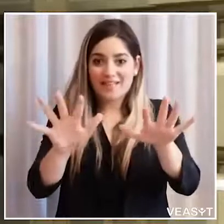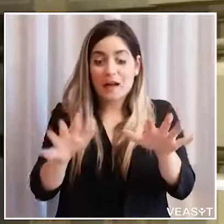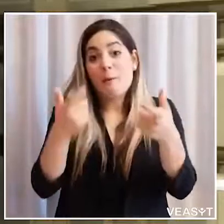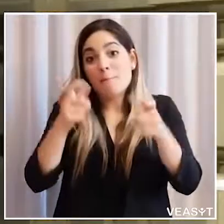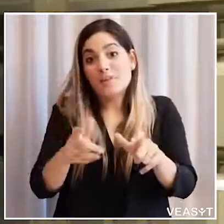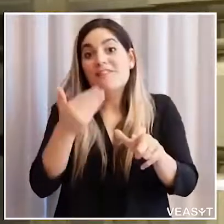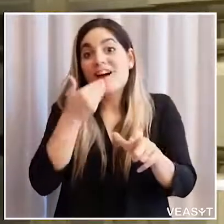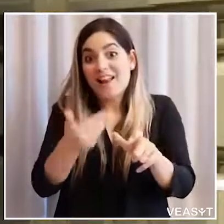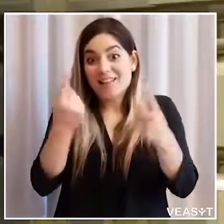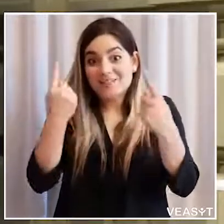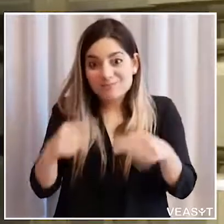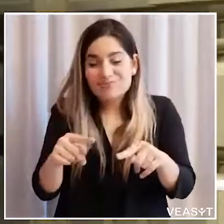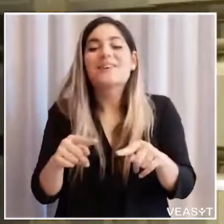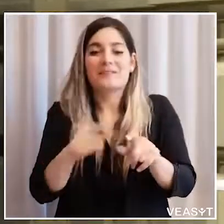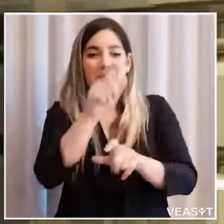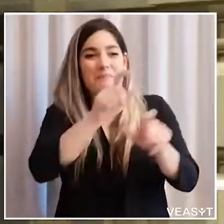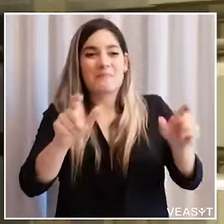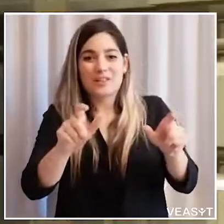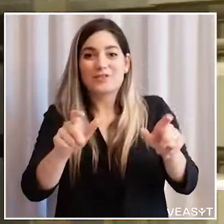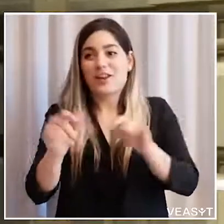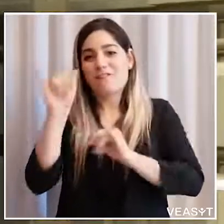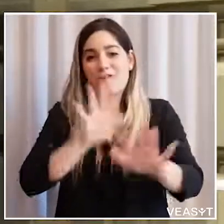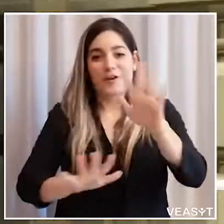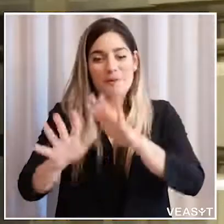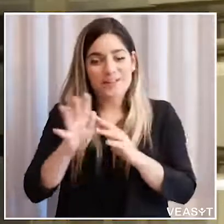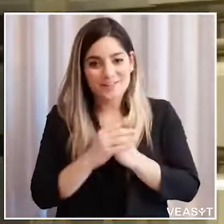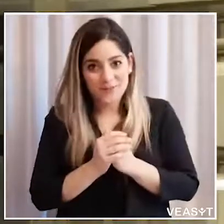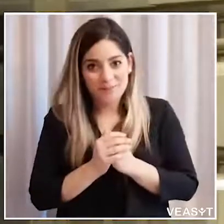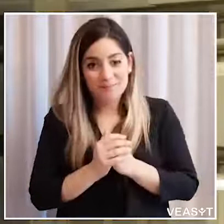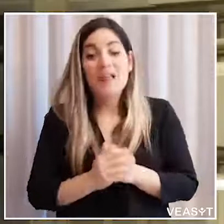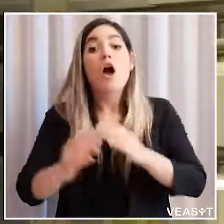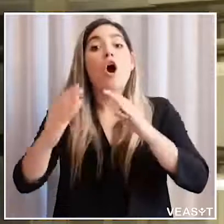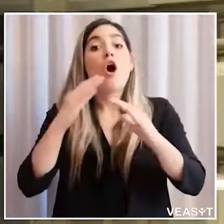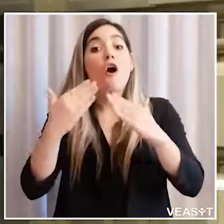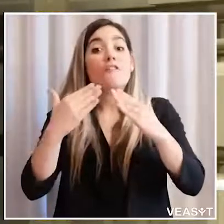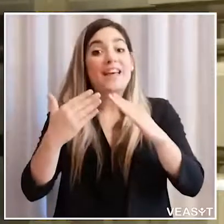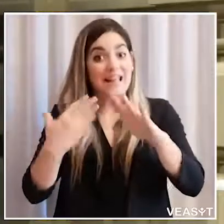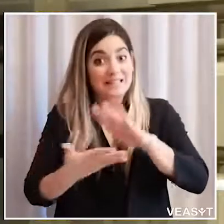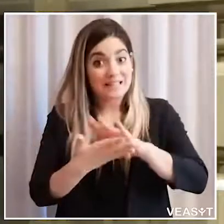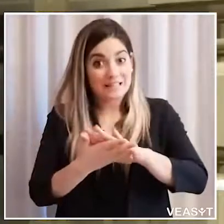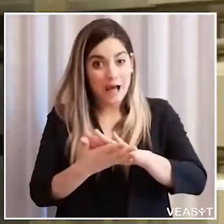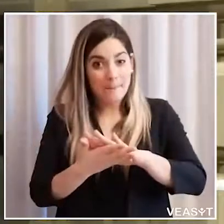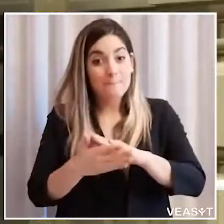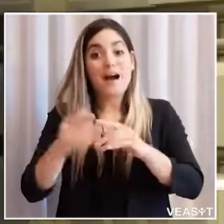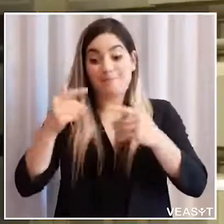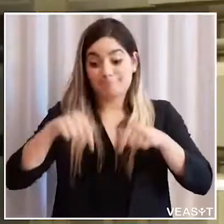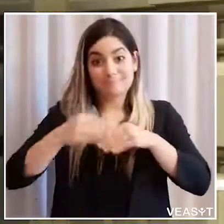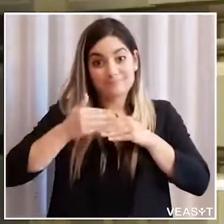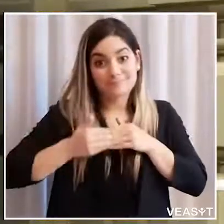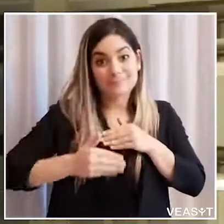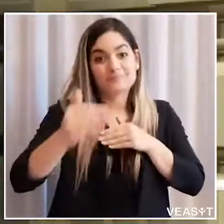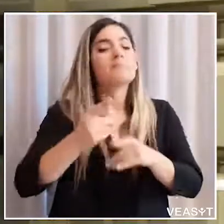tramite il nostro servizio le prossime conferenze stampa verranno convocate di volta in volta sulla base delle esigenze